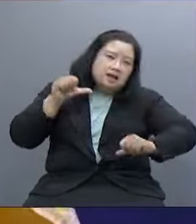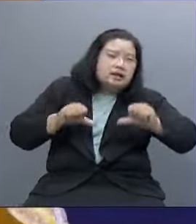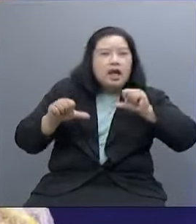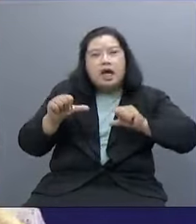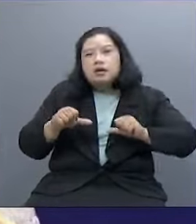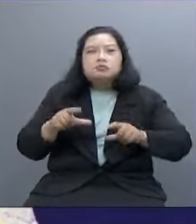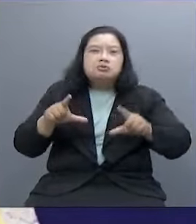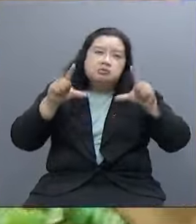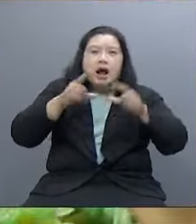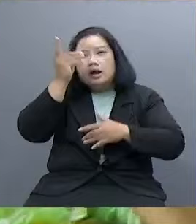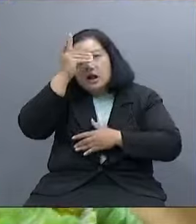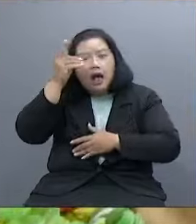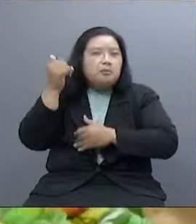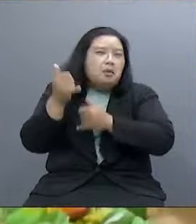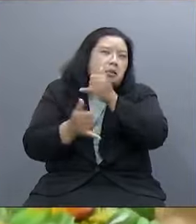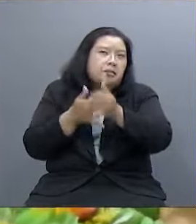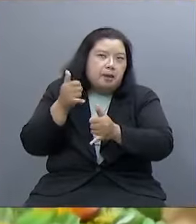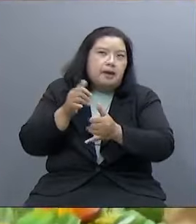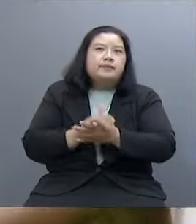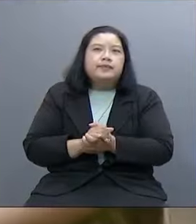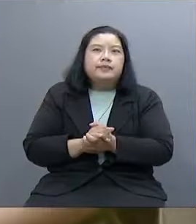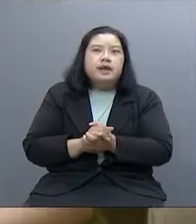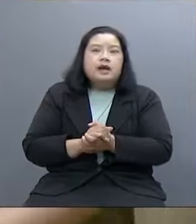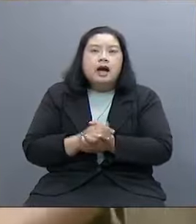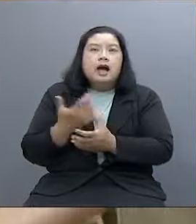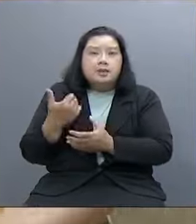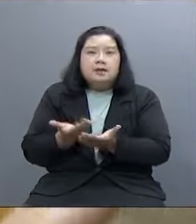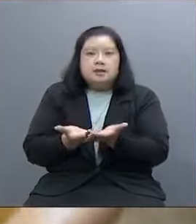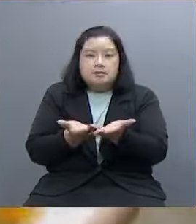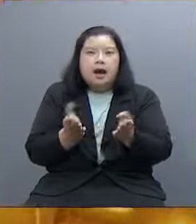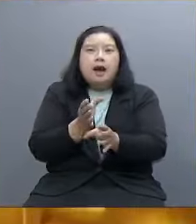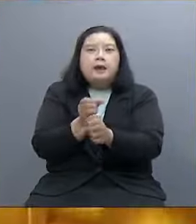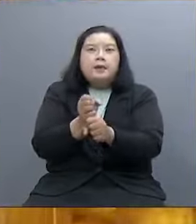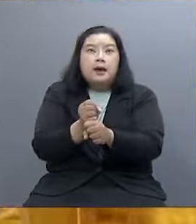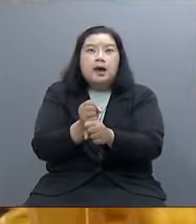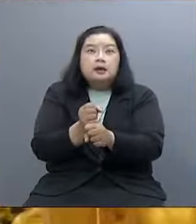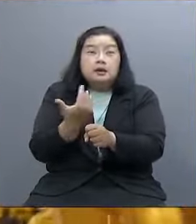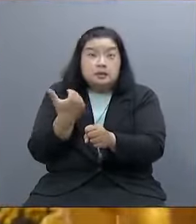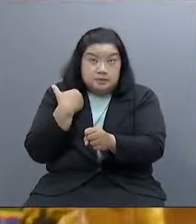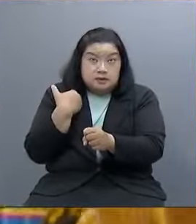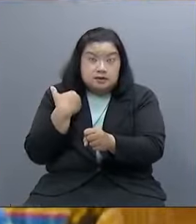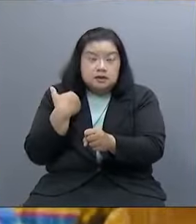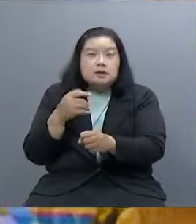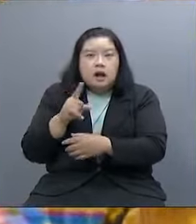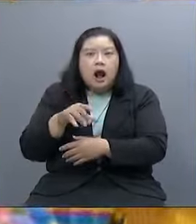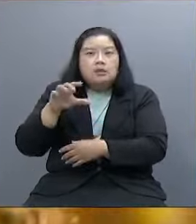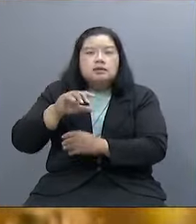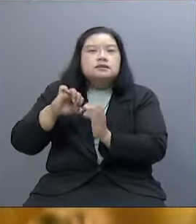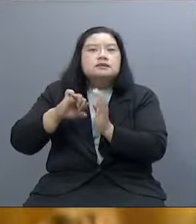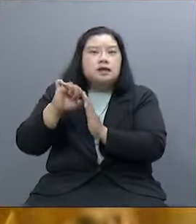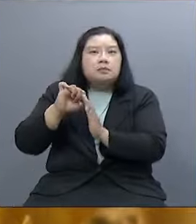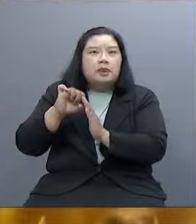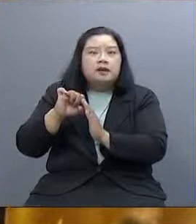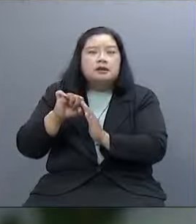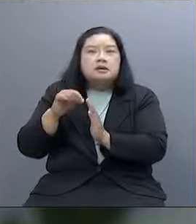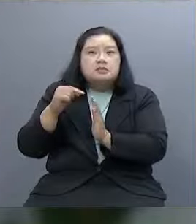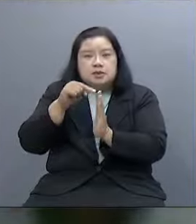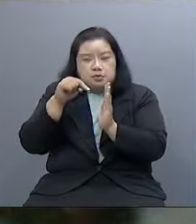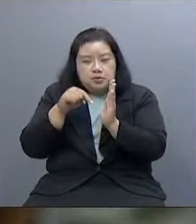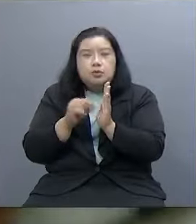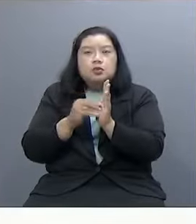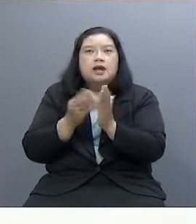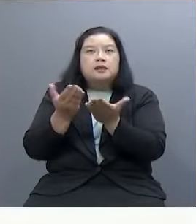กจากนี้ยังมีกิจกรรมส่งน้ำพระพุทธสิหิงค์จำลองจากวัดพระสิงห์วรมหาวิหารจังหวัดเชียงใหม่และพระพุทธรูป5สมัยค่ะ